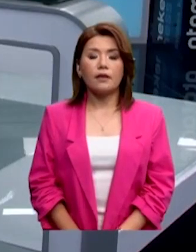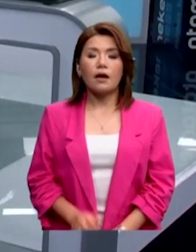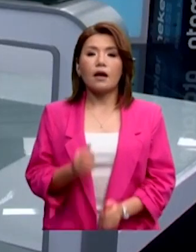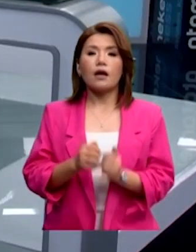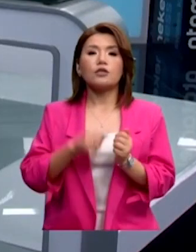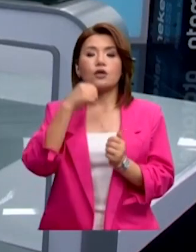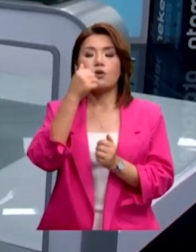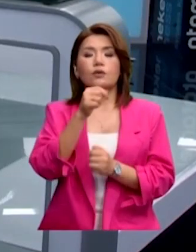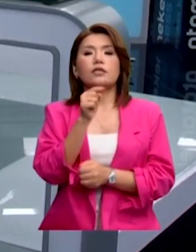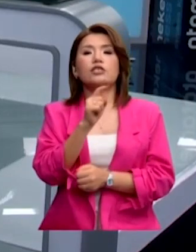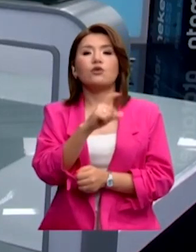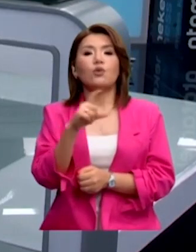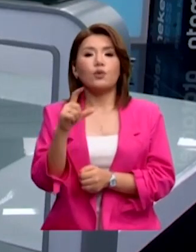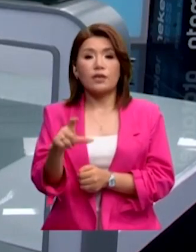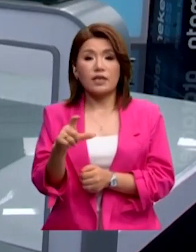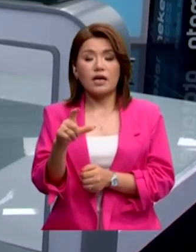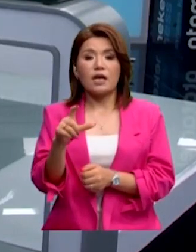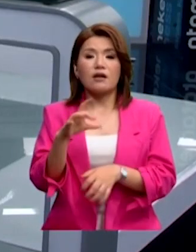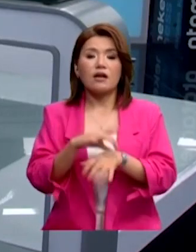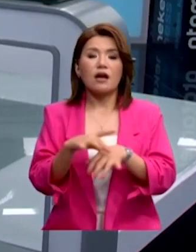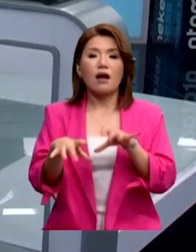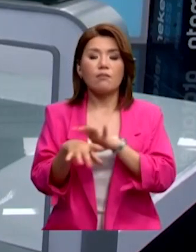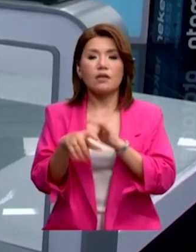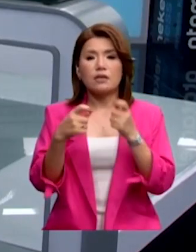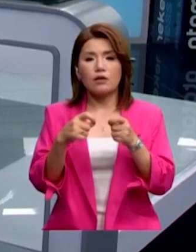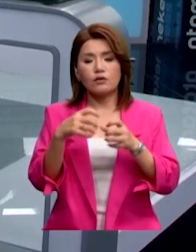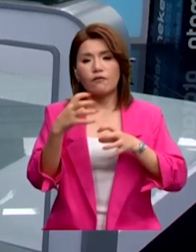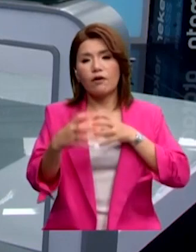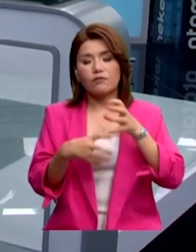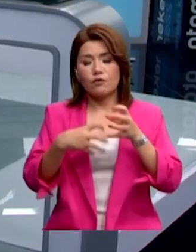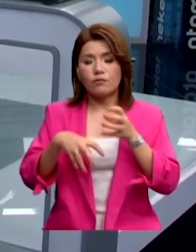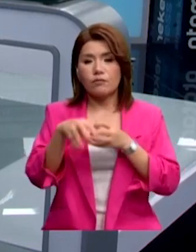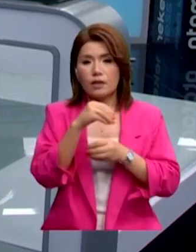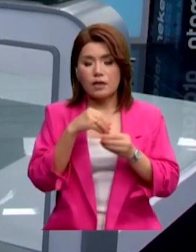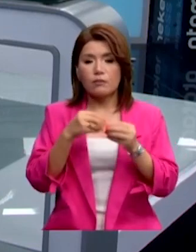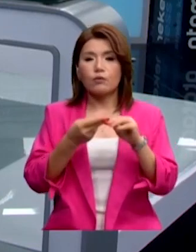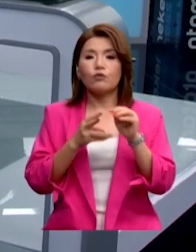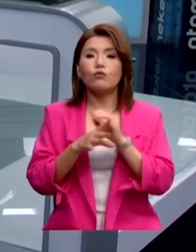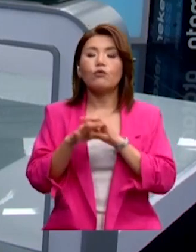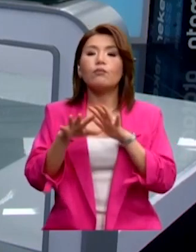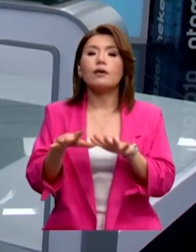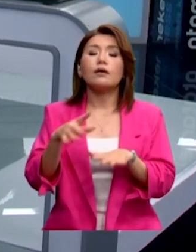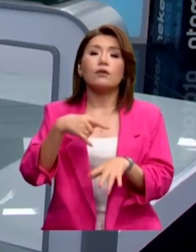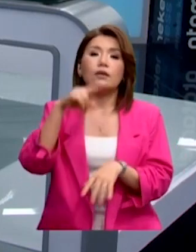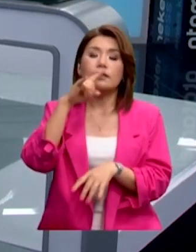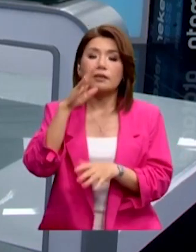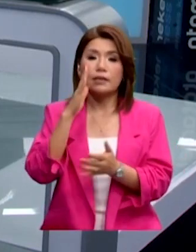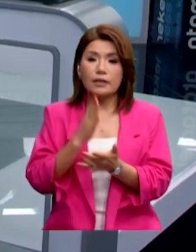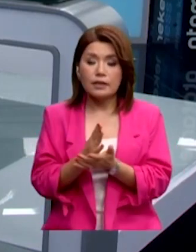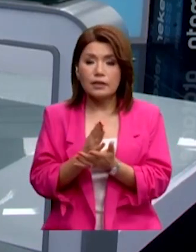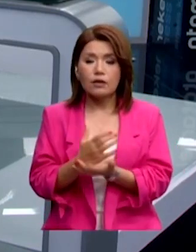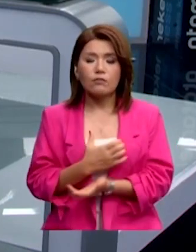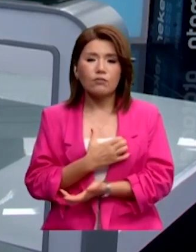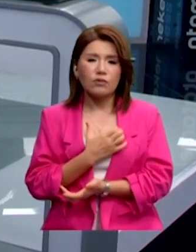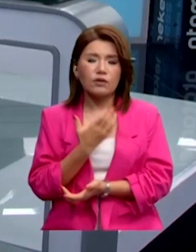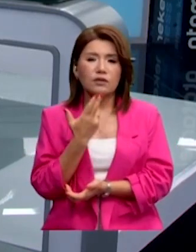Ежегодно тысячи людей попадают в руки работорговцев во всем мире. Данная проблема имеет место быть и у нас, в Казахстане. Страшно